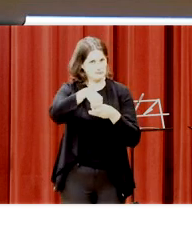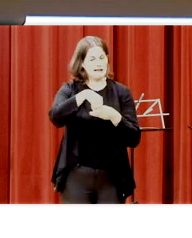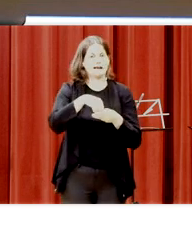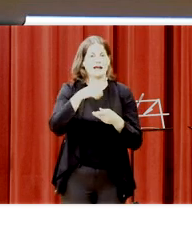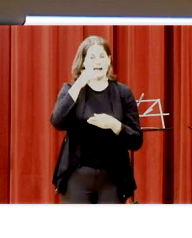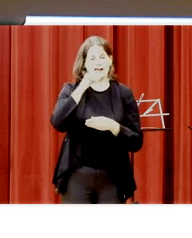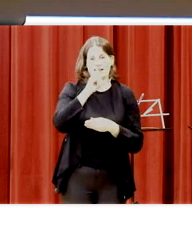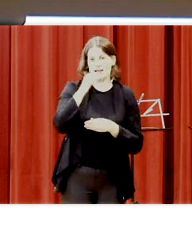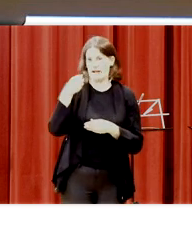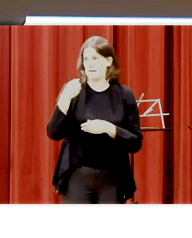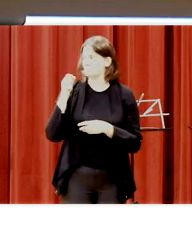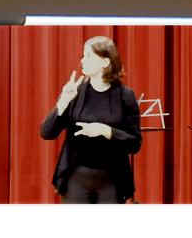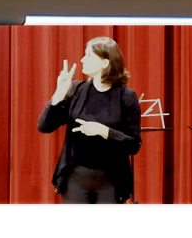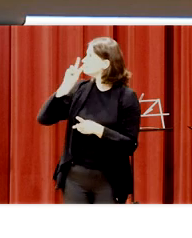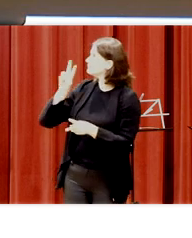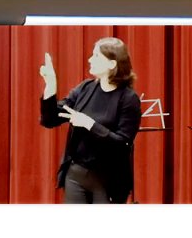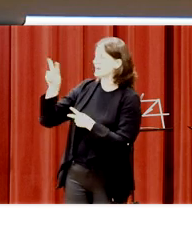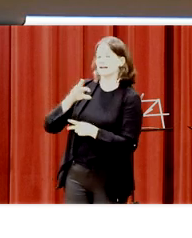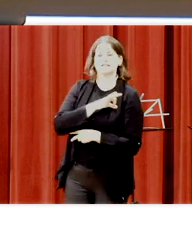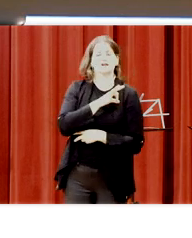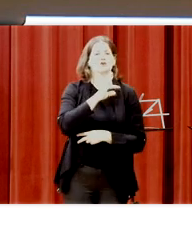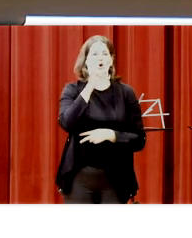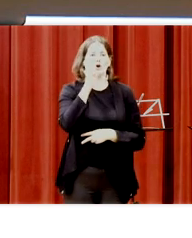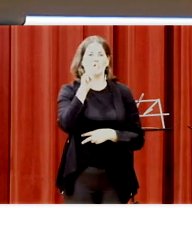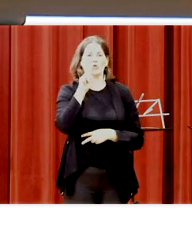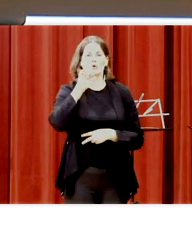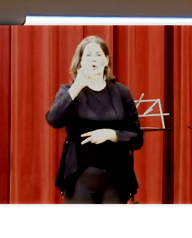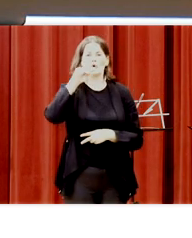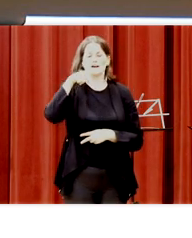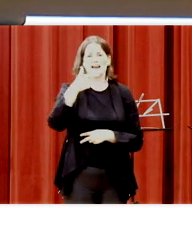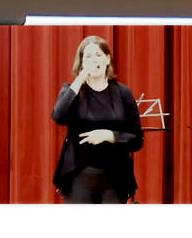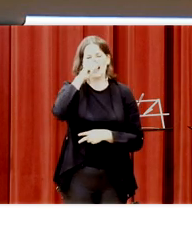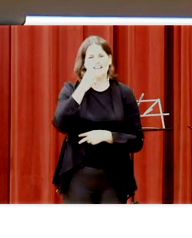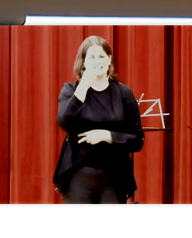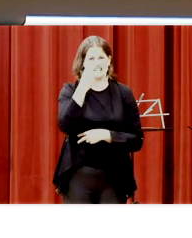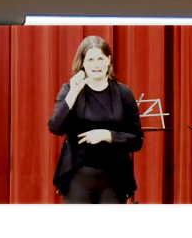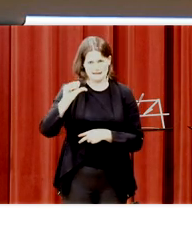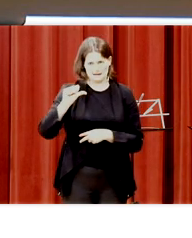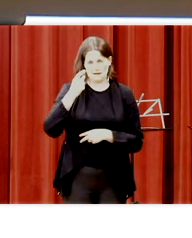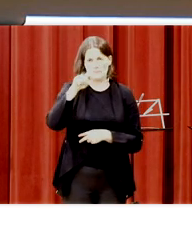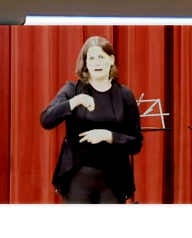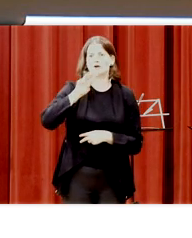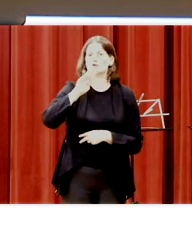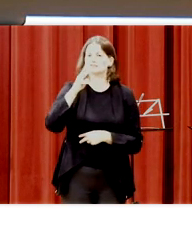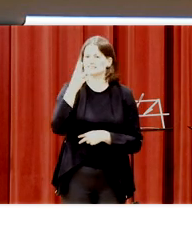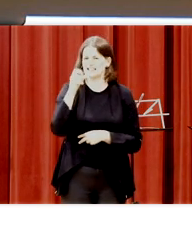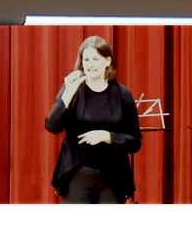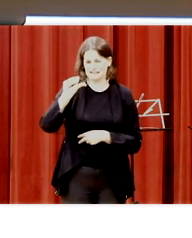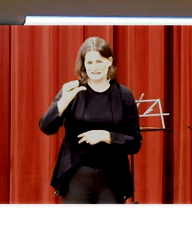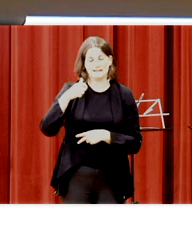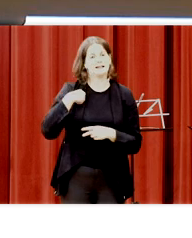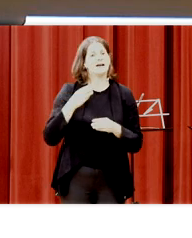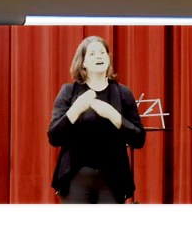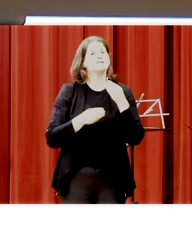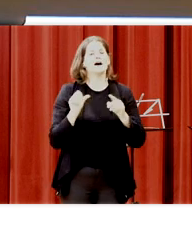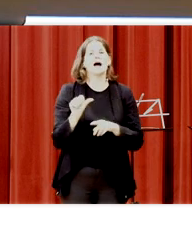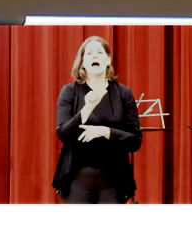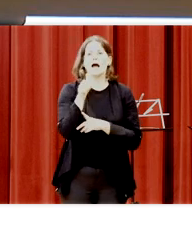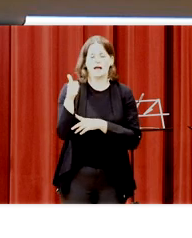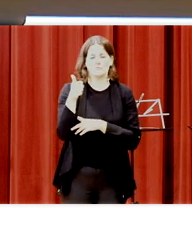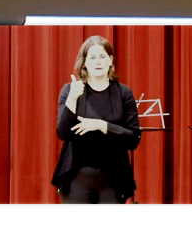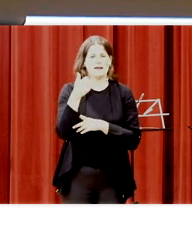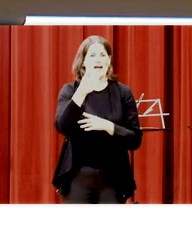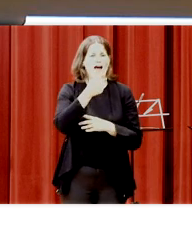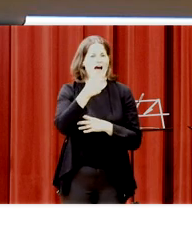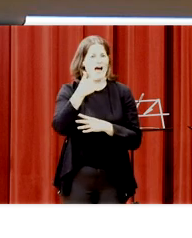fa el primer, genera el primer algoritme, d'alguna manera, que, no? Pues que surt, és el